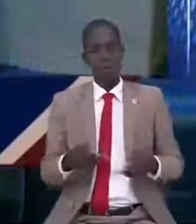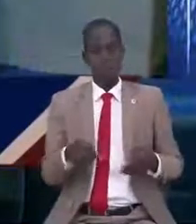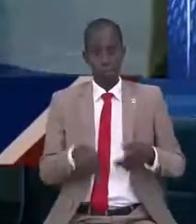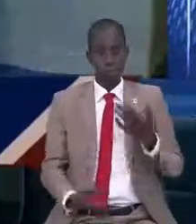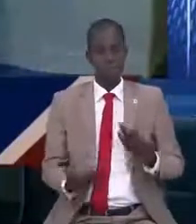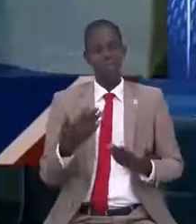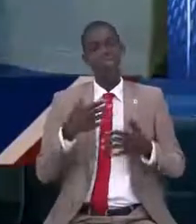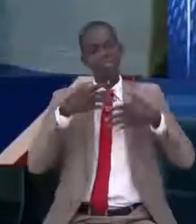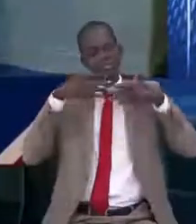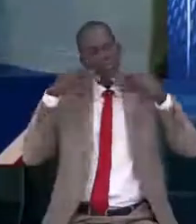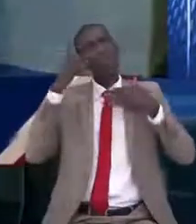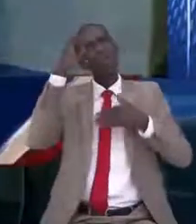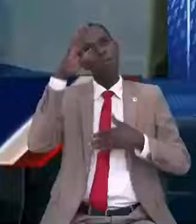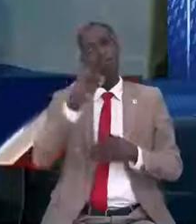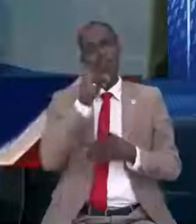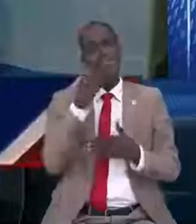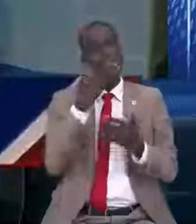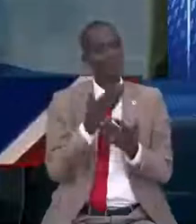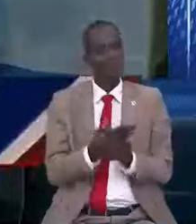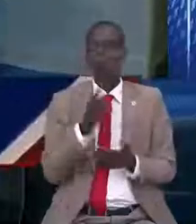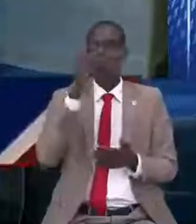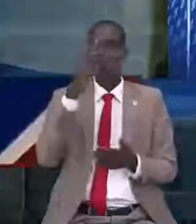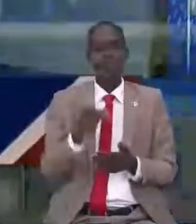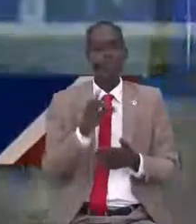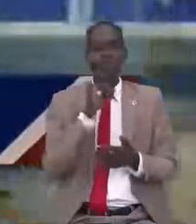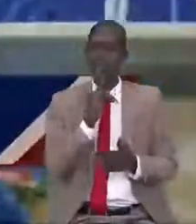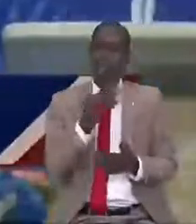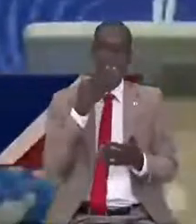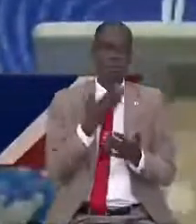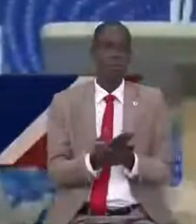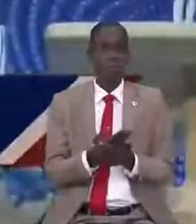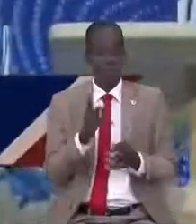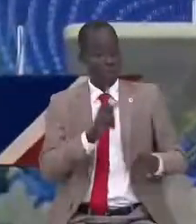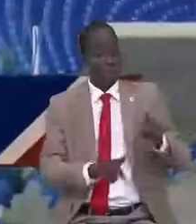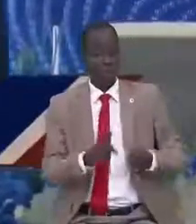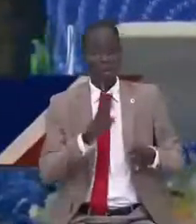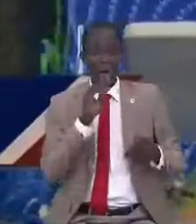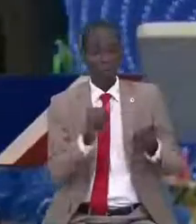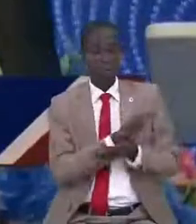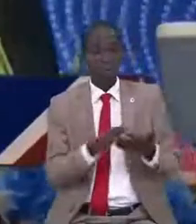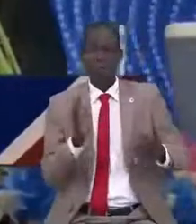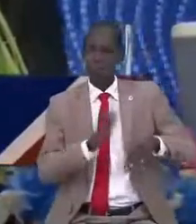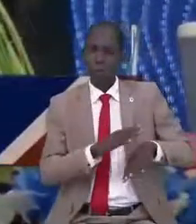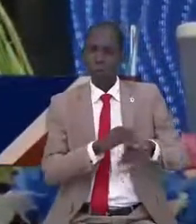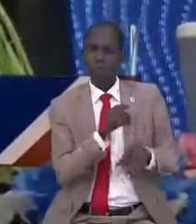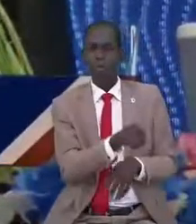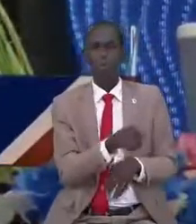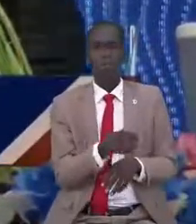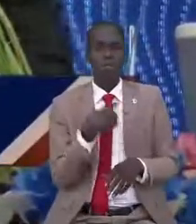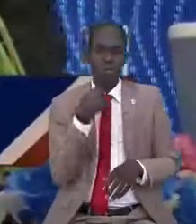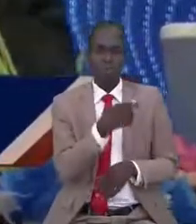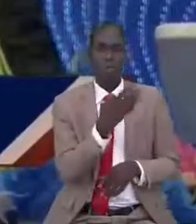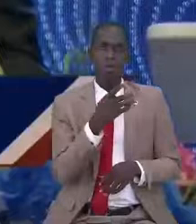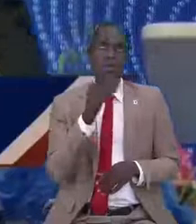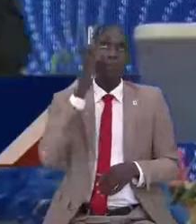l'enfer, ils vont sourire que Dieu est bon. Mais la personne sur le point de périr, mais il faut l'avertir, il faut lui